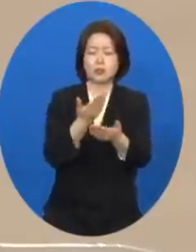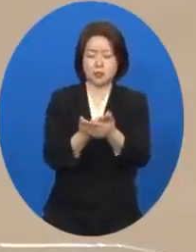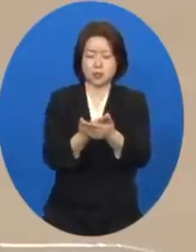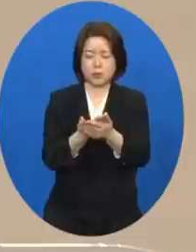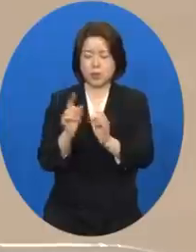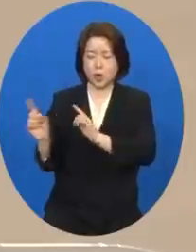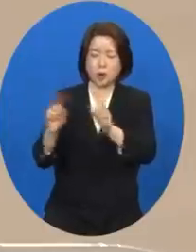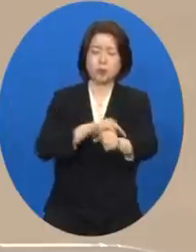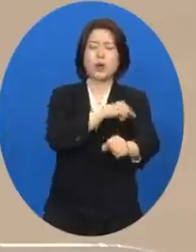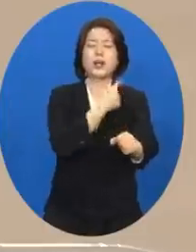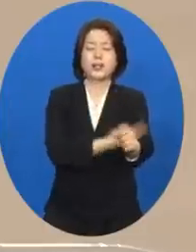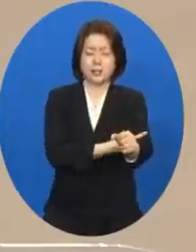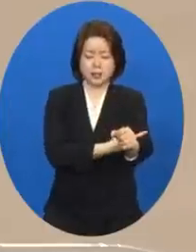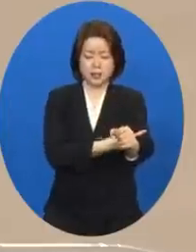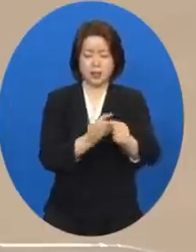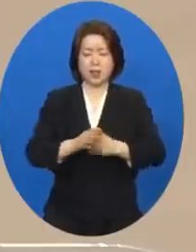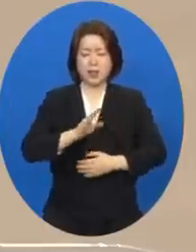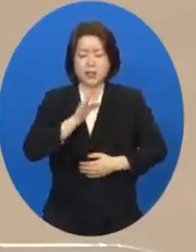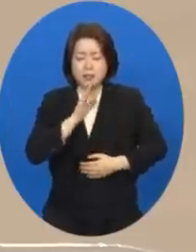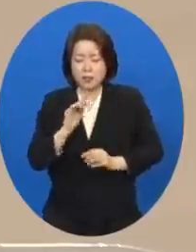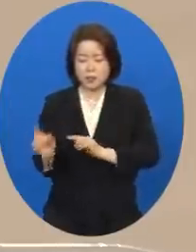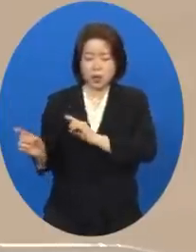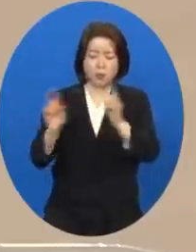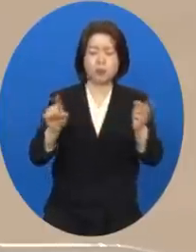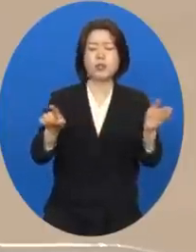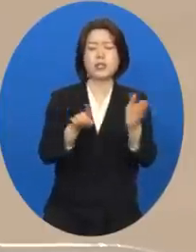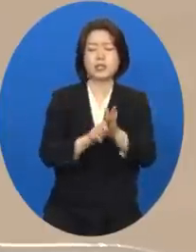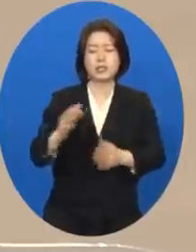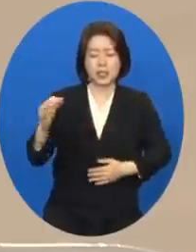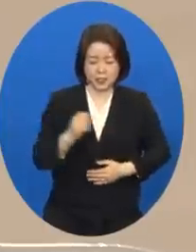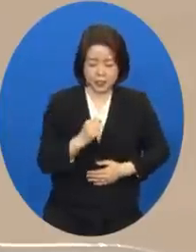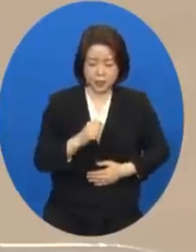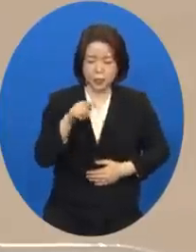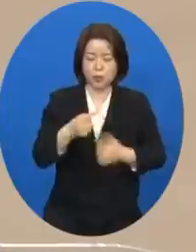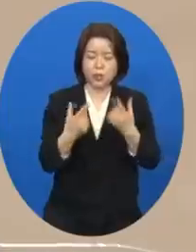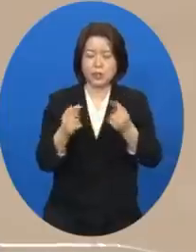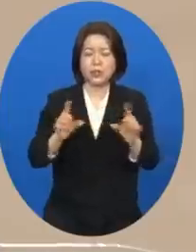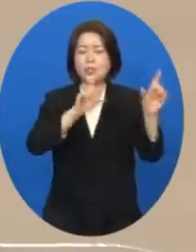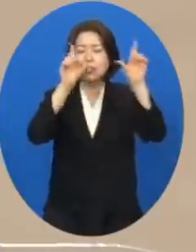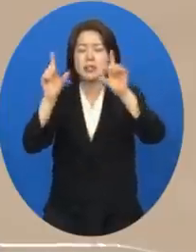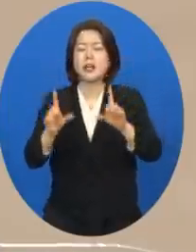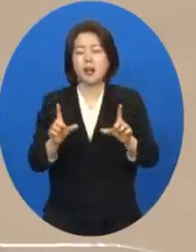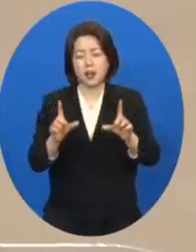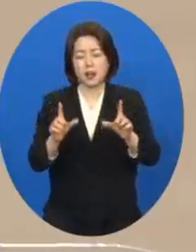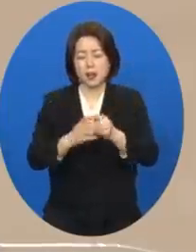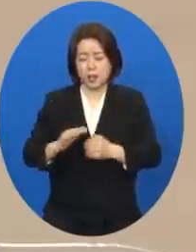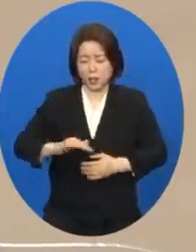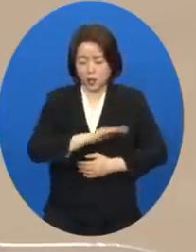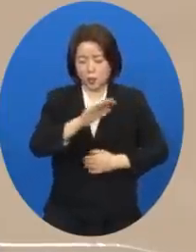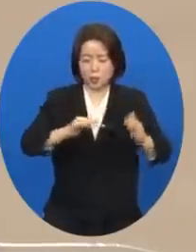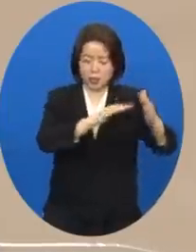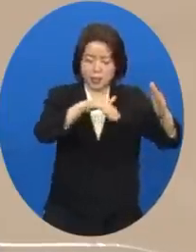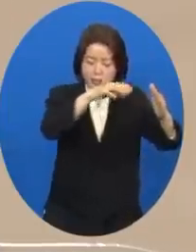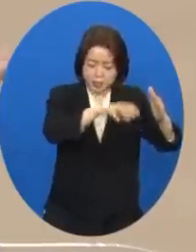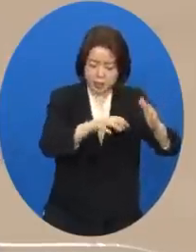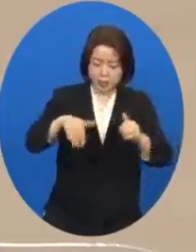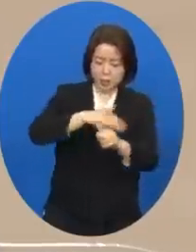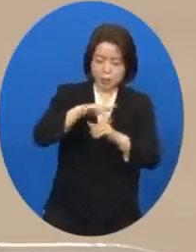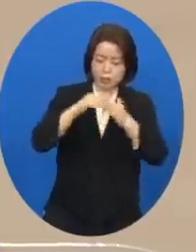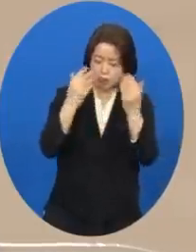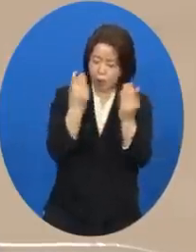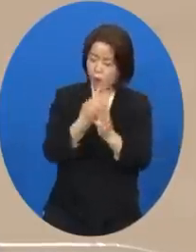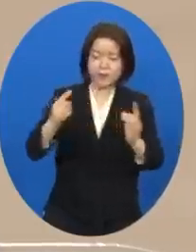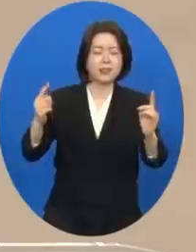부활의 능력 정말 부활의 신앙으로 그렇게 살면서 우리의 가정 안의 분위기가 완전히